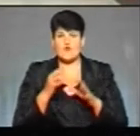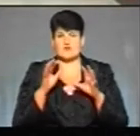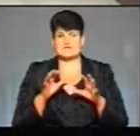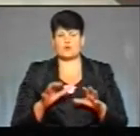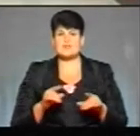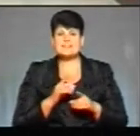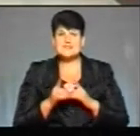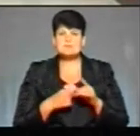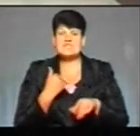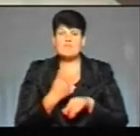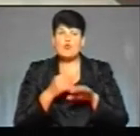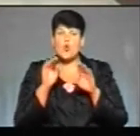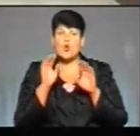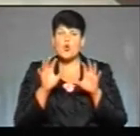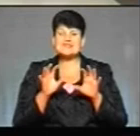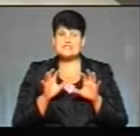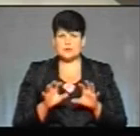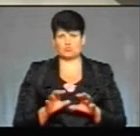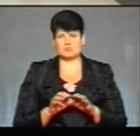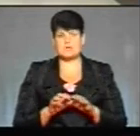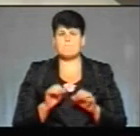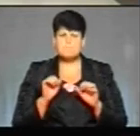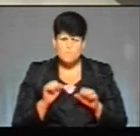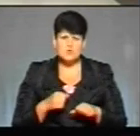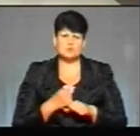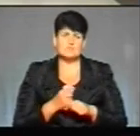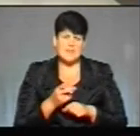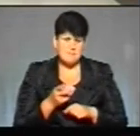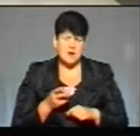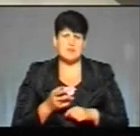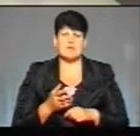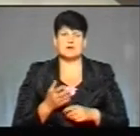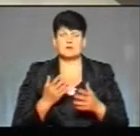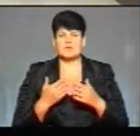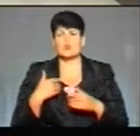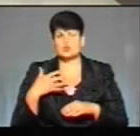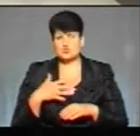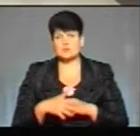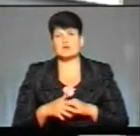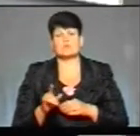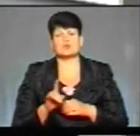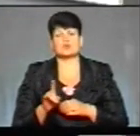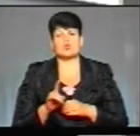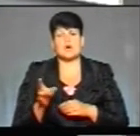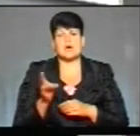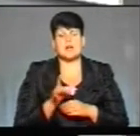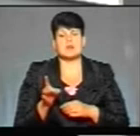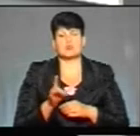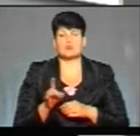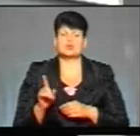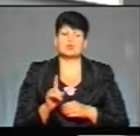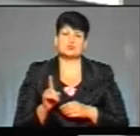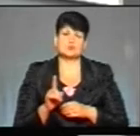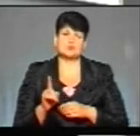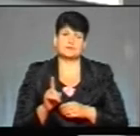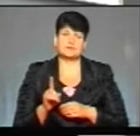Конституції. Тому що можна зробити це паралельно, тому що ми розуміємо, що райони, що, ну,